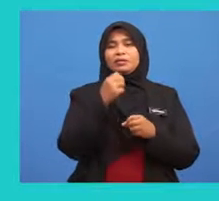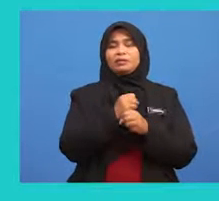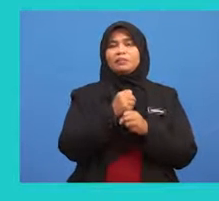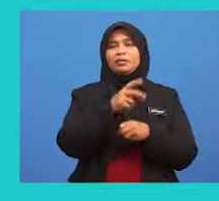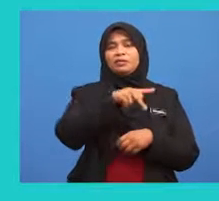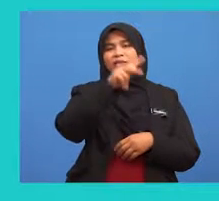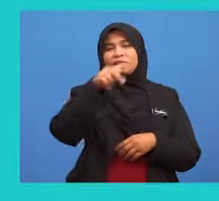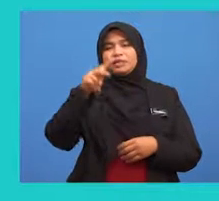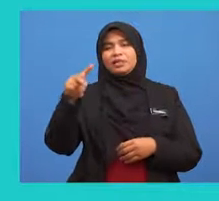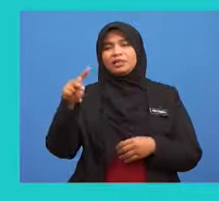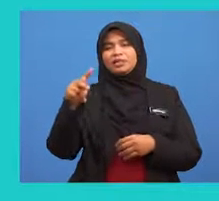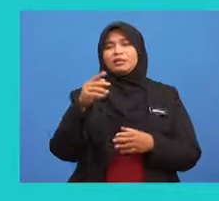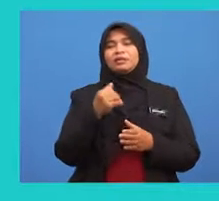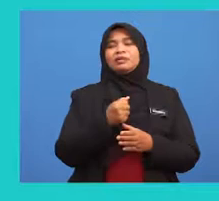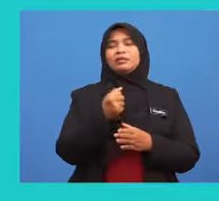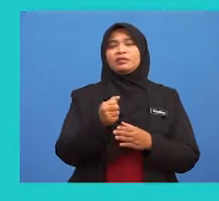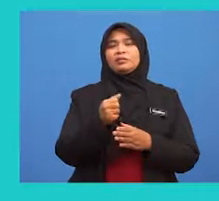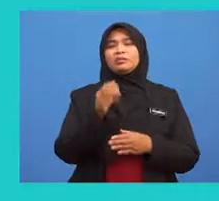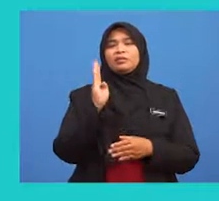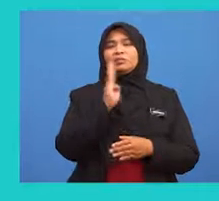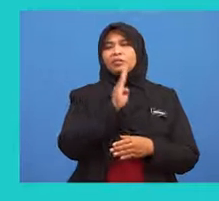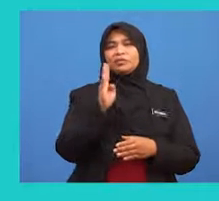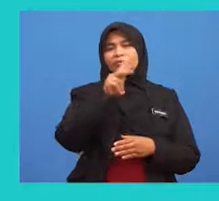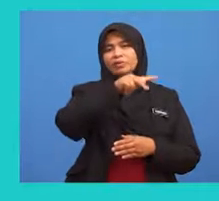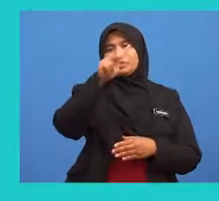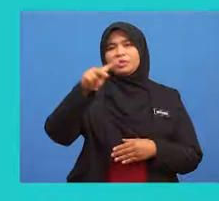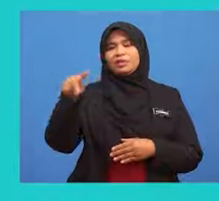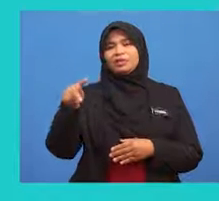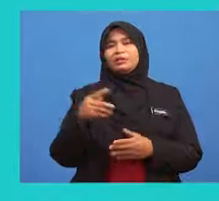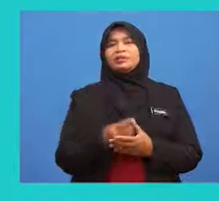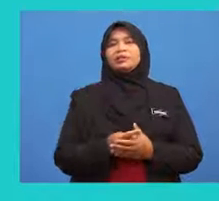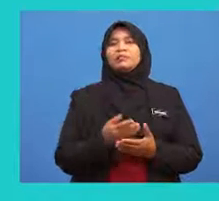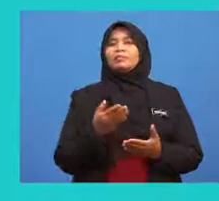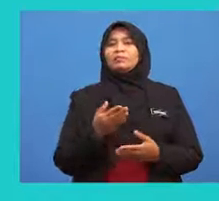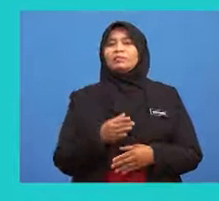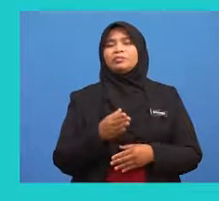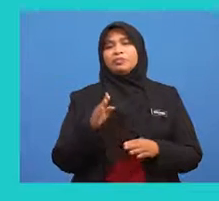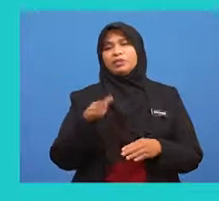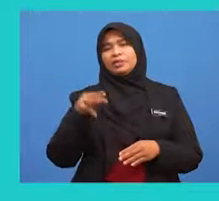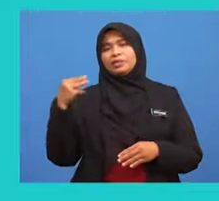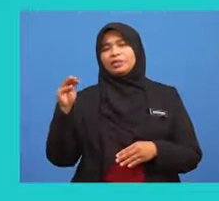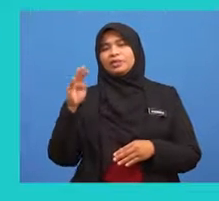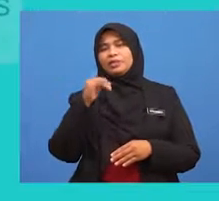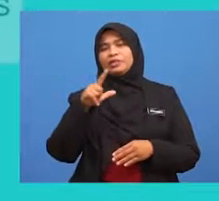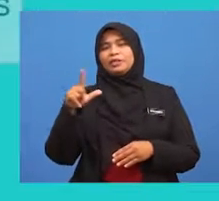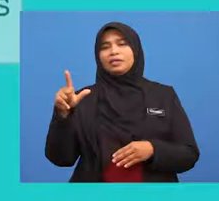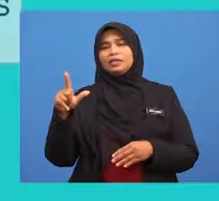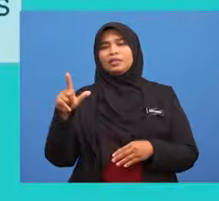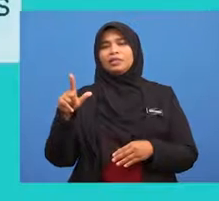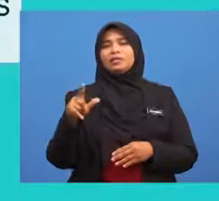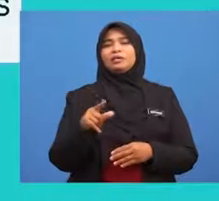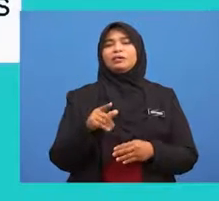kilang atau buruh kilang? Tidak. Mungkin mereka ini supervisor kilang